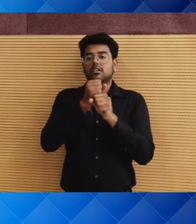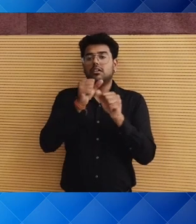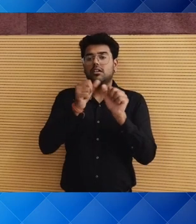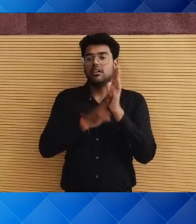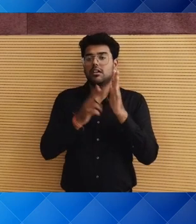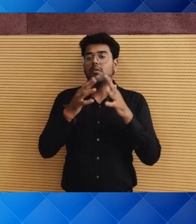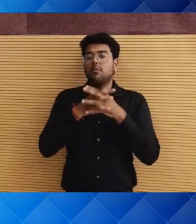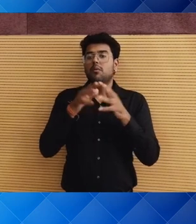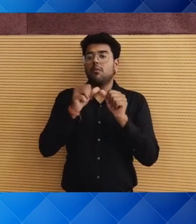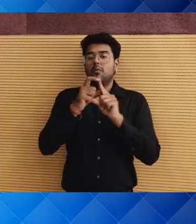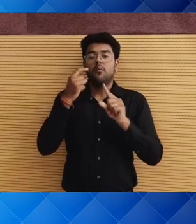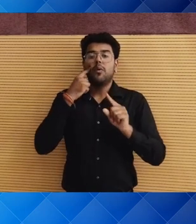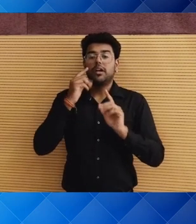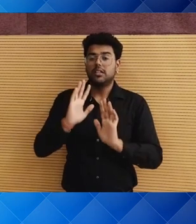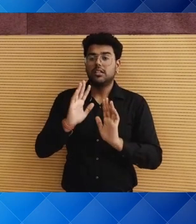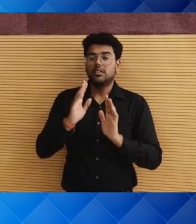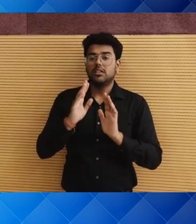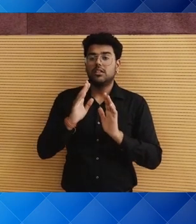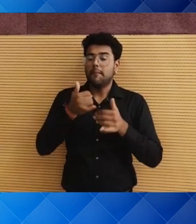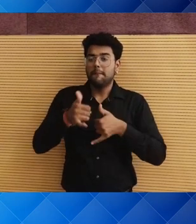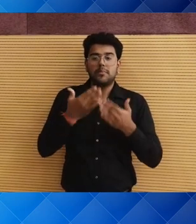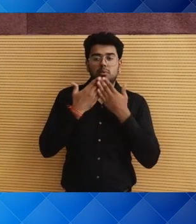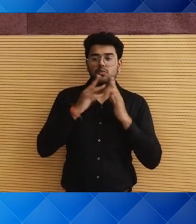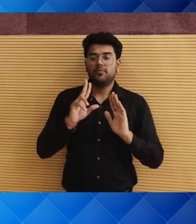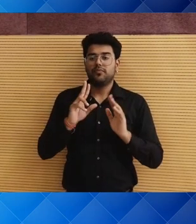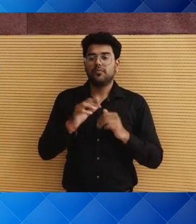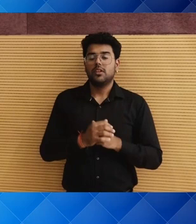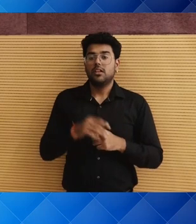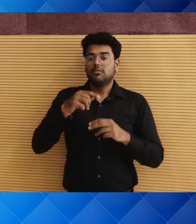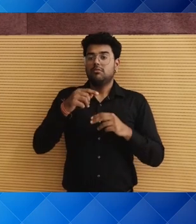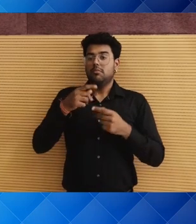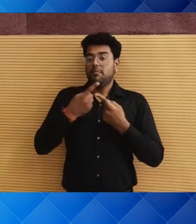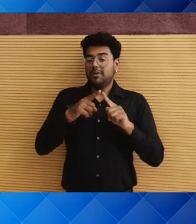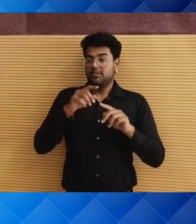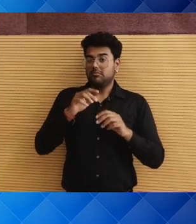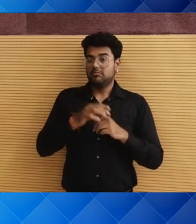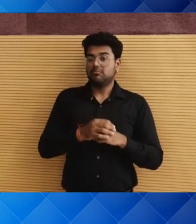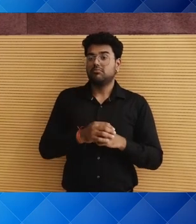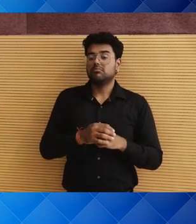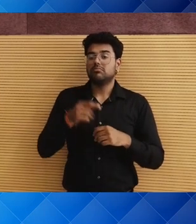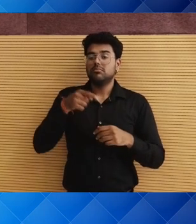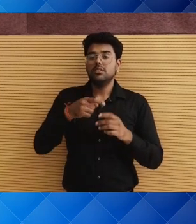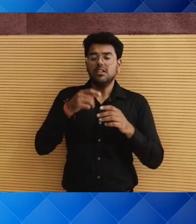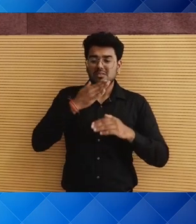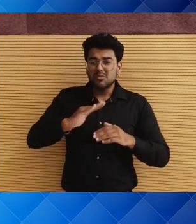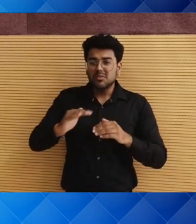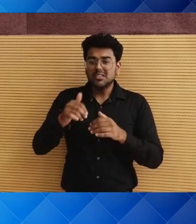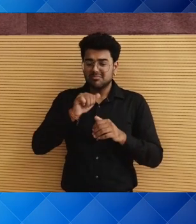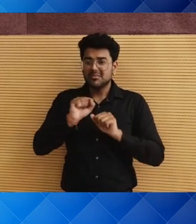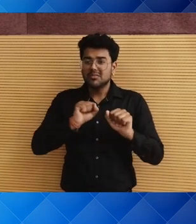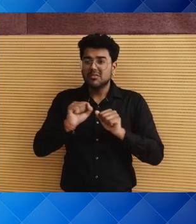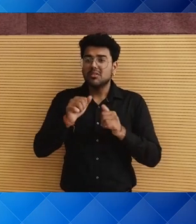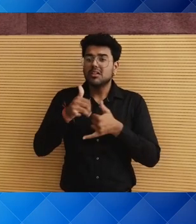लेकिन ज्यादातर न्यूट्रिशन के ऊपर ध्यान था। लेकिन इंस्टीट्यूशनलाइज तरीके से बाल वाटिका 1, 2, 3 के माध्यम